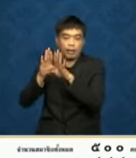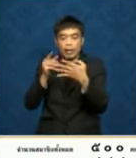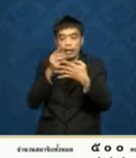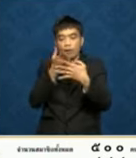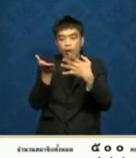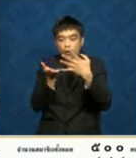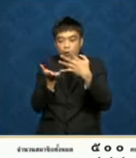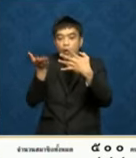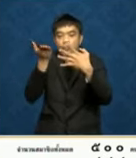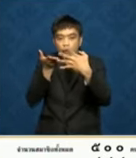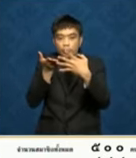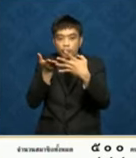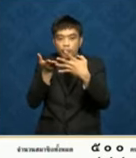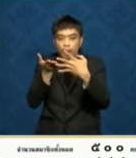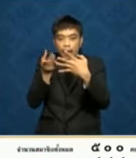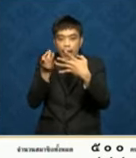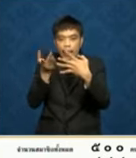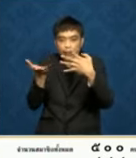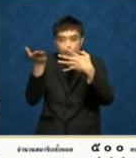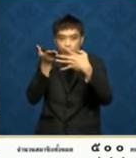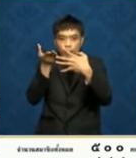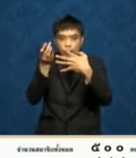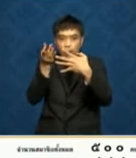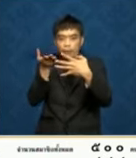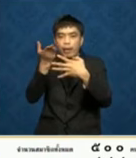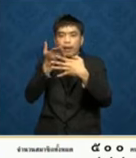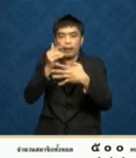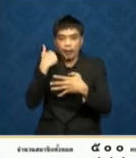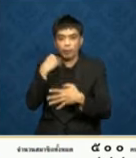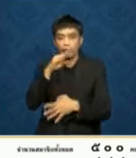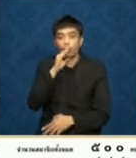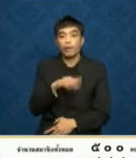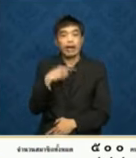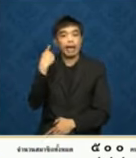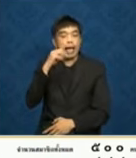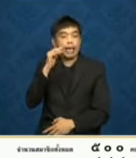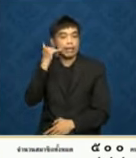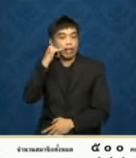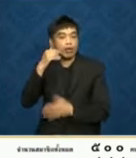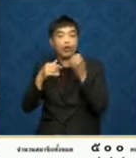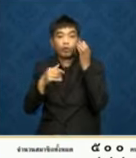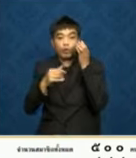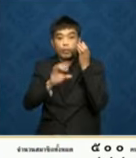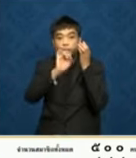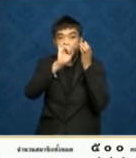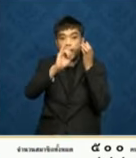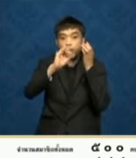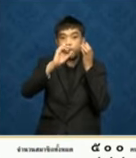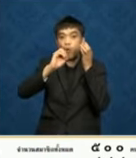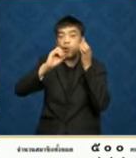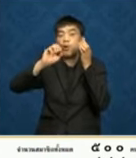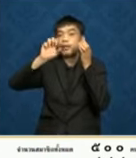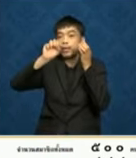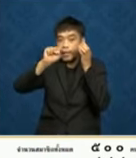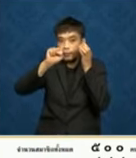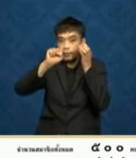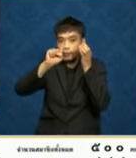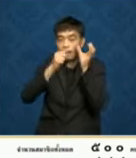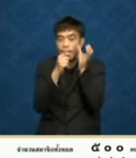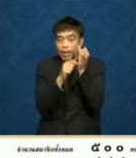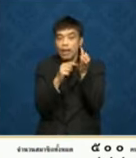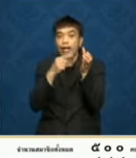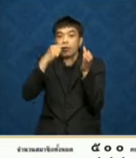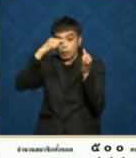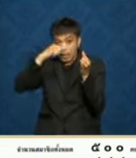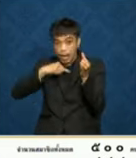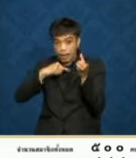บ้างและอัี้กสำคัญครับเพระถาใใช้ iOS นะครับ จะรู้ว่าถ้าอยู่ใไย มันจะไม่มเมนูเรื่